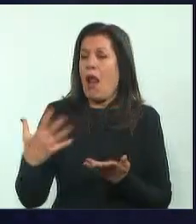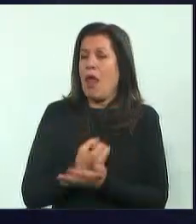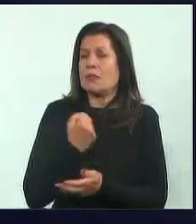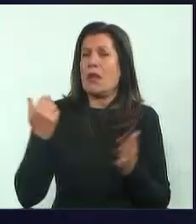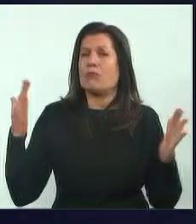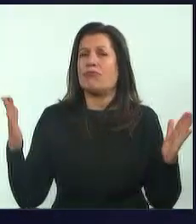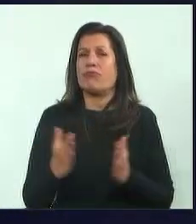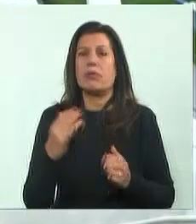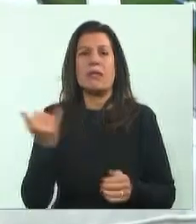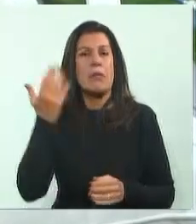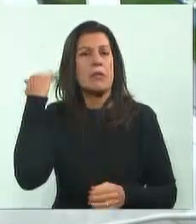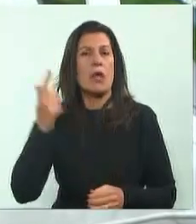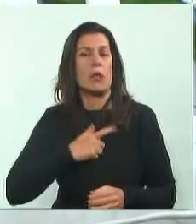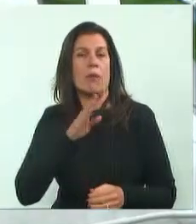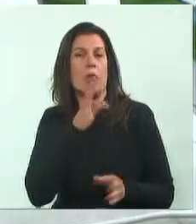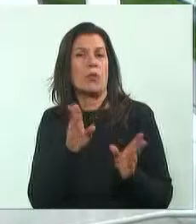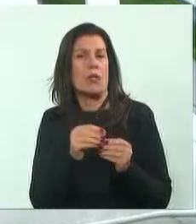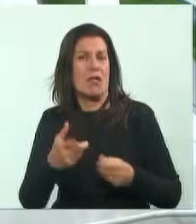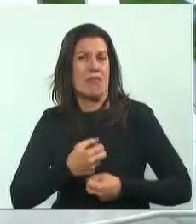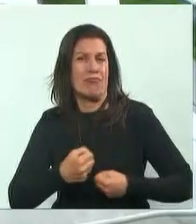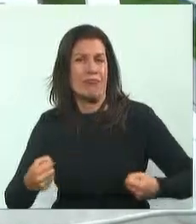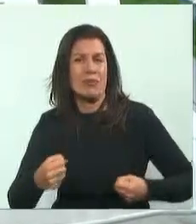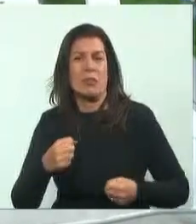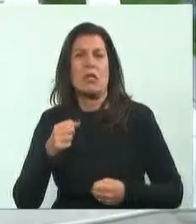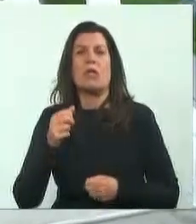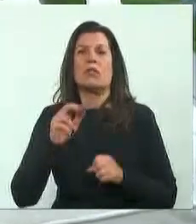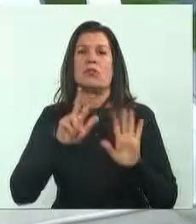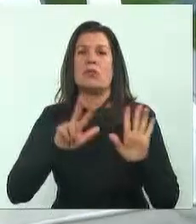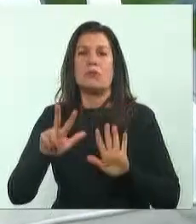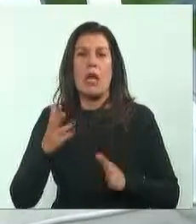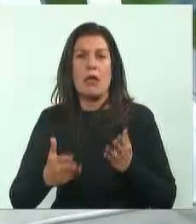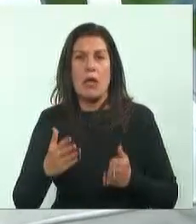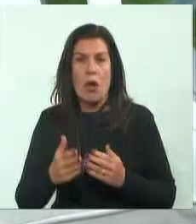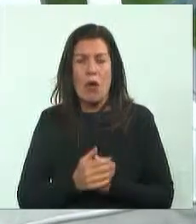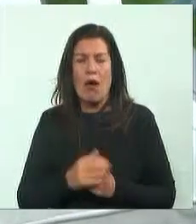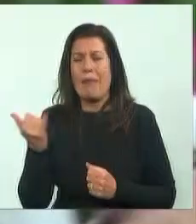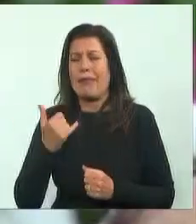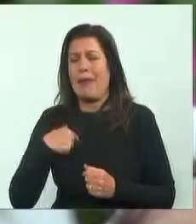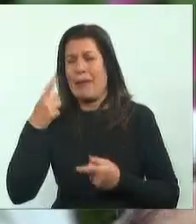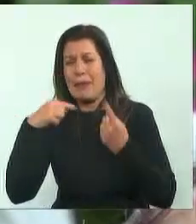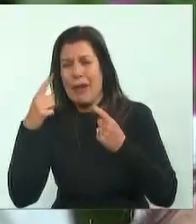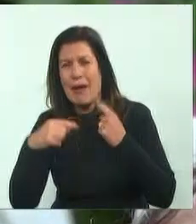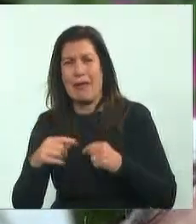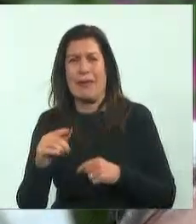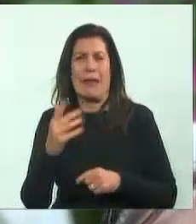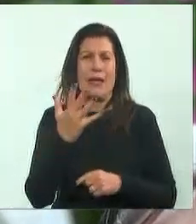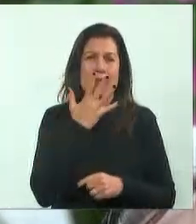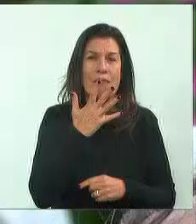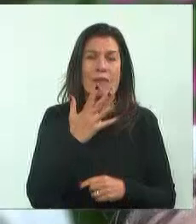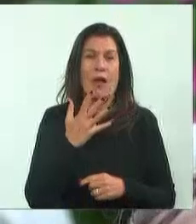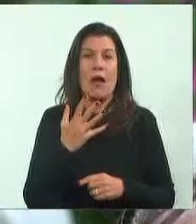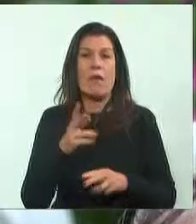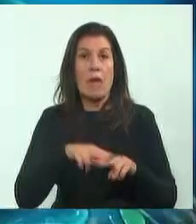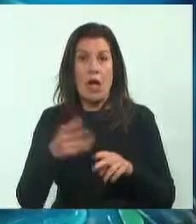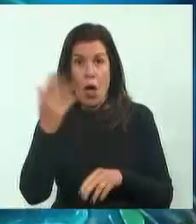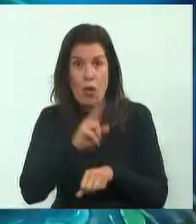לי בעיות עם משקל עודף, 88 קילוגרם, זה הביא לאכזבה, דמעות, שנאה עצמית, ואז מגיעים גם השקרים הבאים,